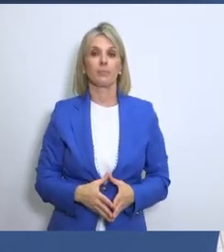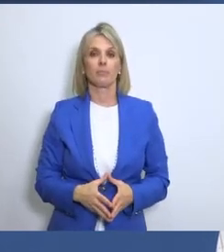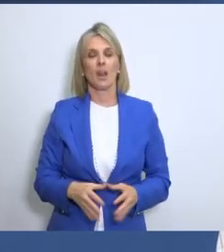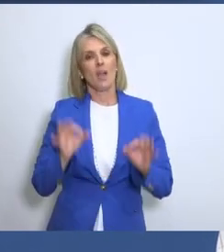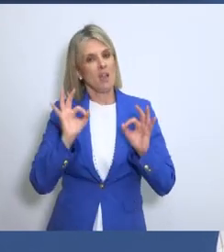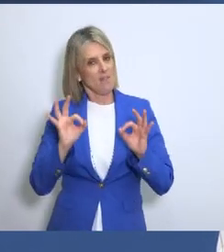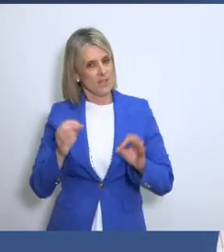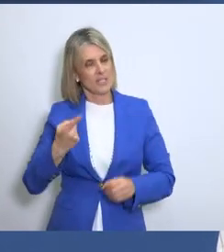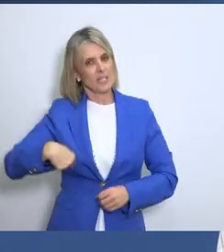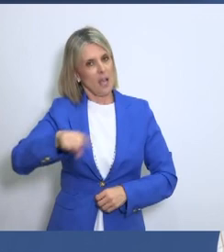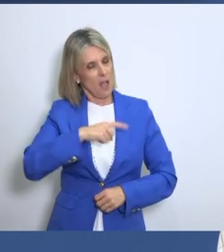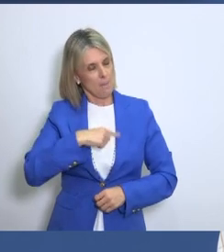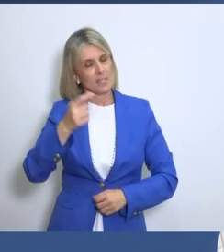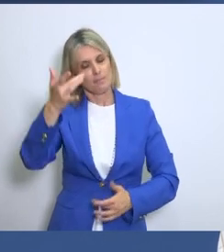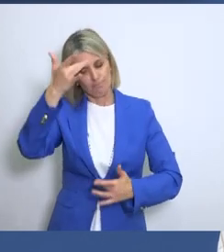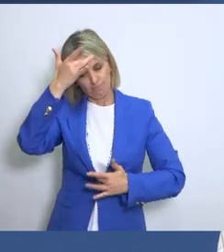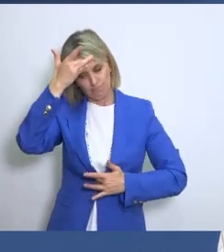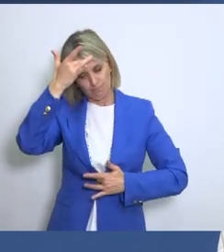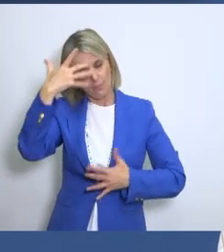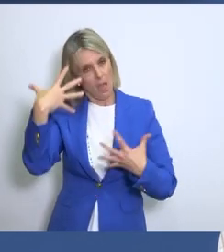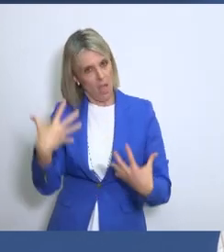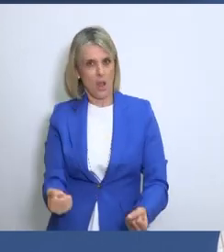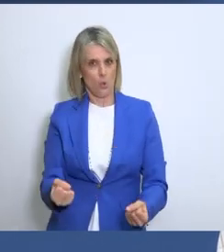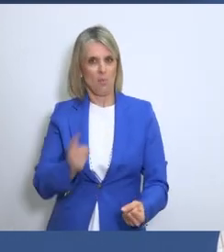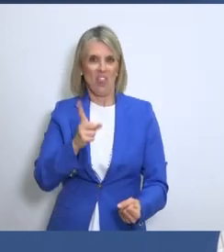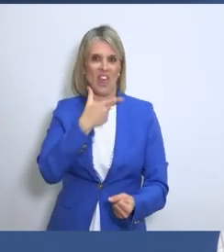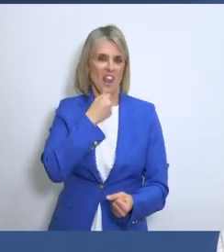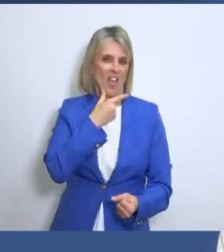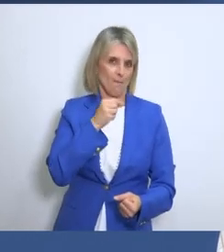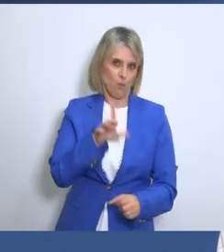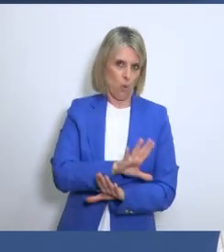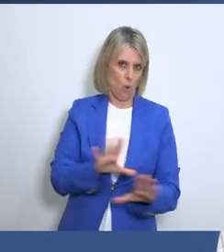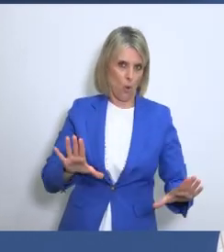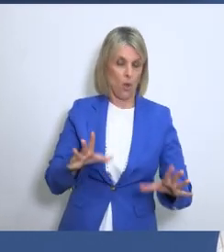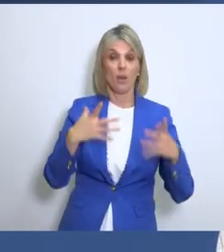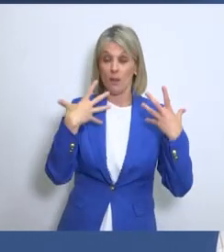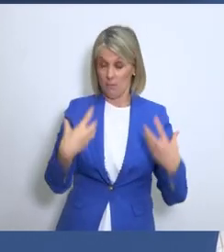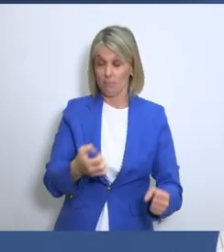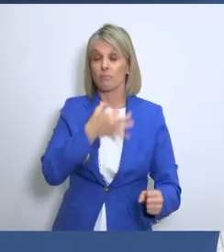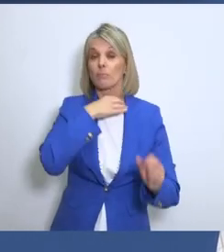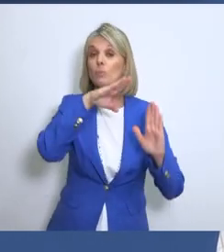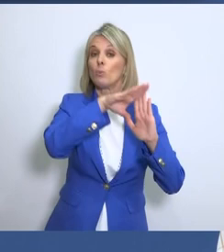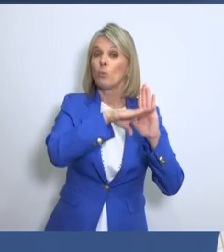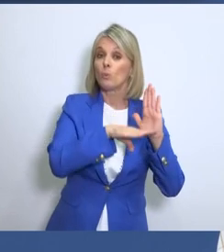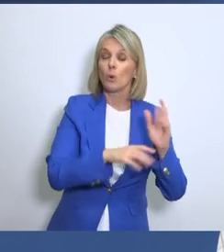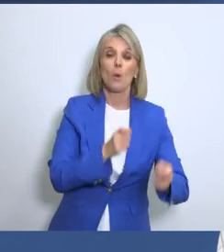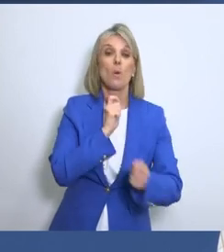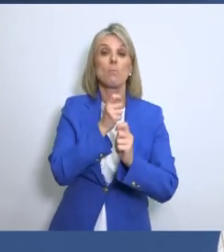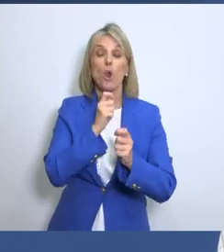αυταπάτες. Δεν είναι εύκολος αυτός ο στόχος. Χρειάζεται πρόγραμμα, χρειάζεται